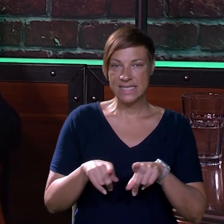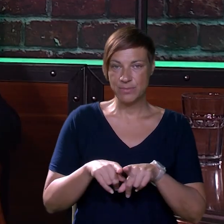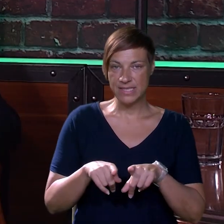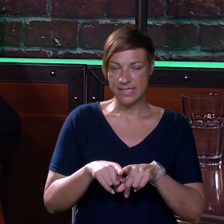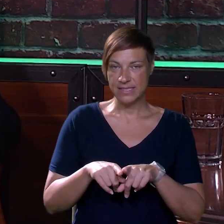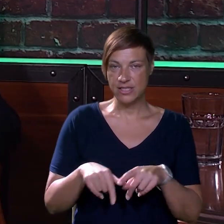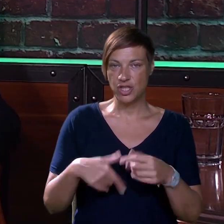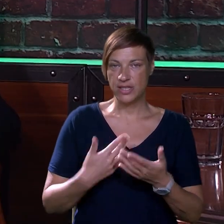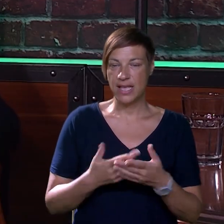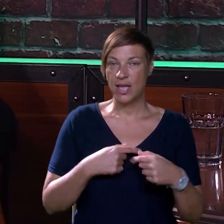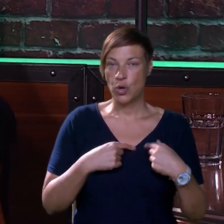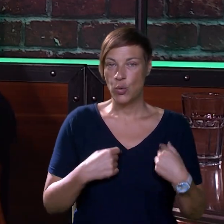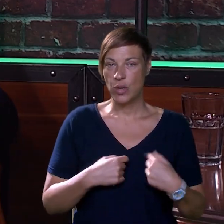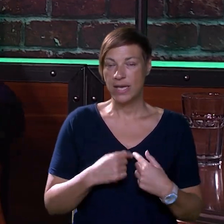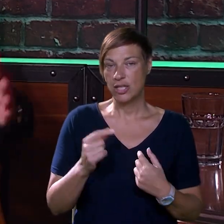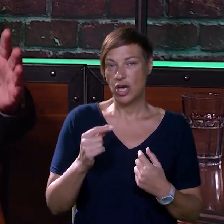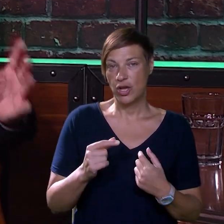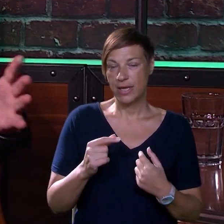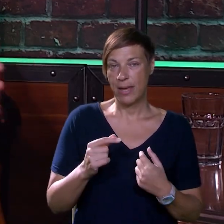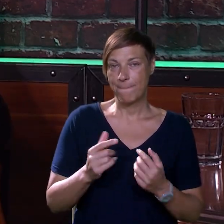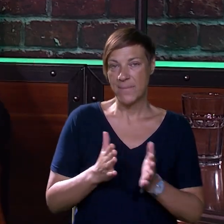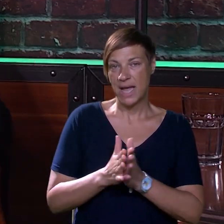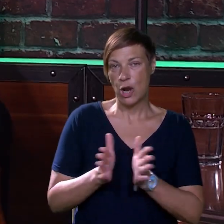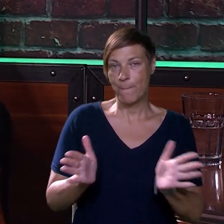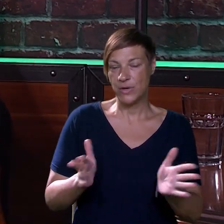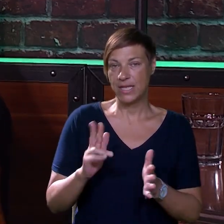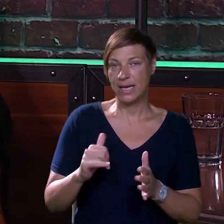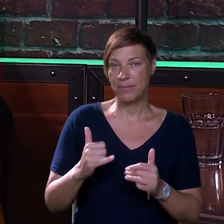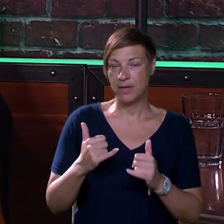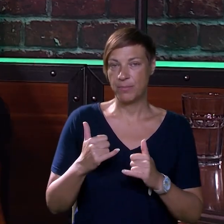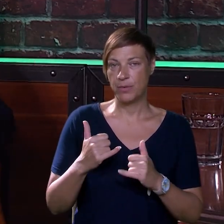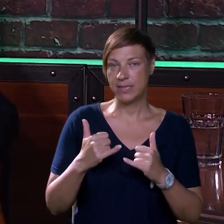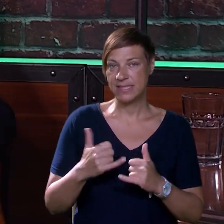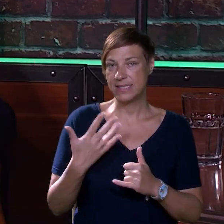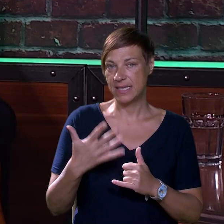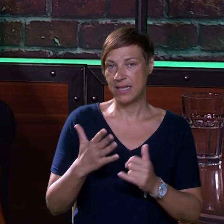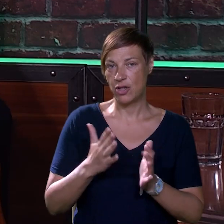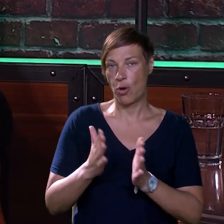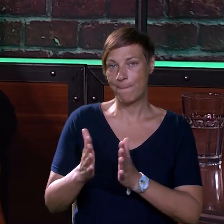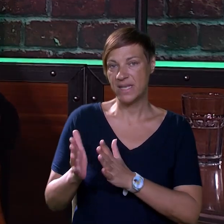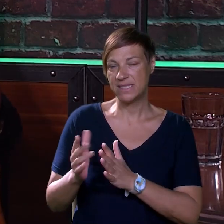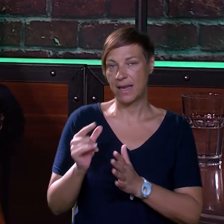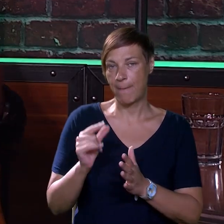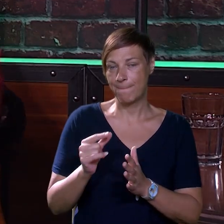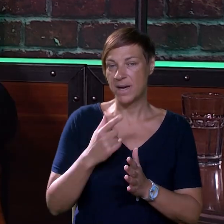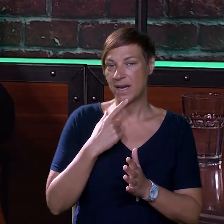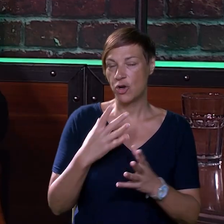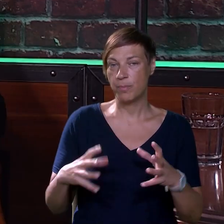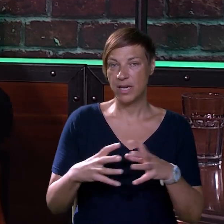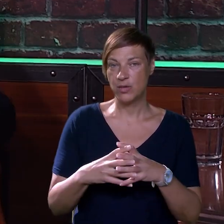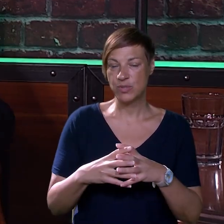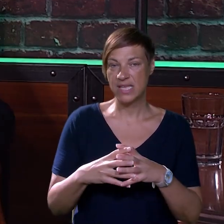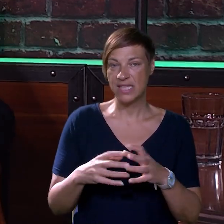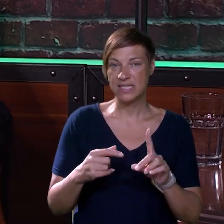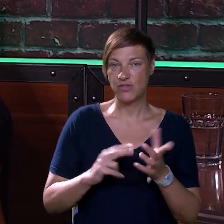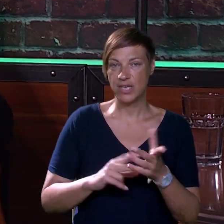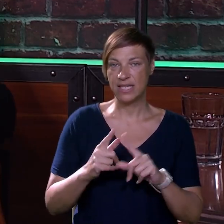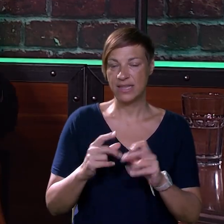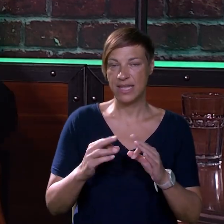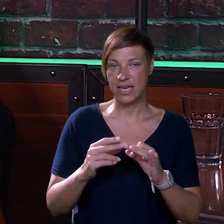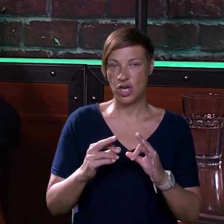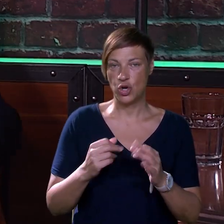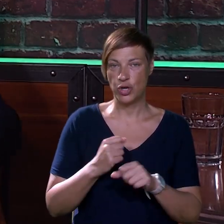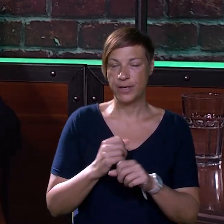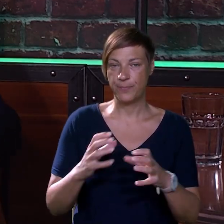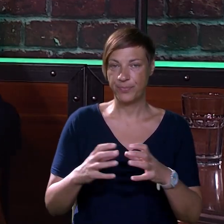tako u kardiologiji malo podijelili. Imamo sad jedno 5 segmenata te kardiologije male koja je bila u sastavu internog odjela. Ja moram reći